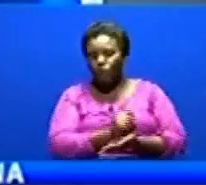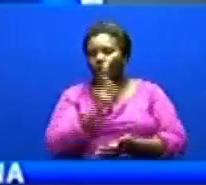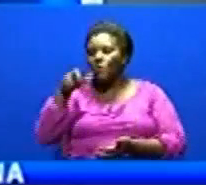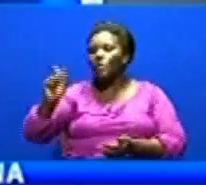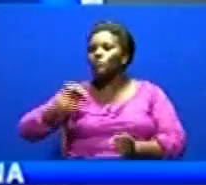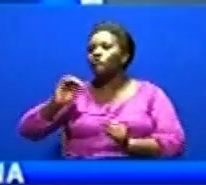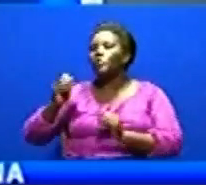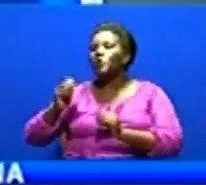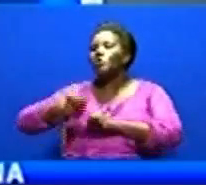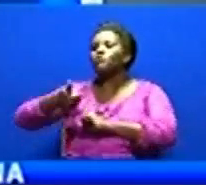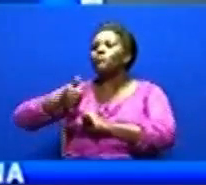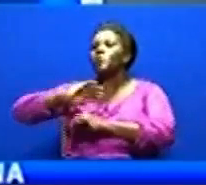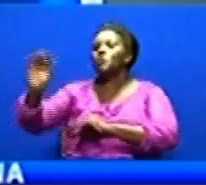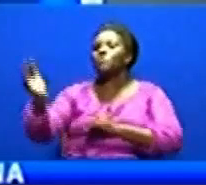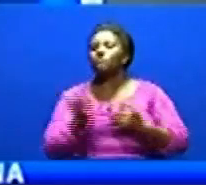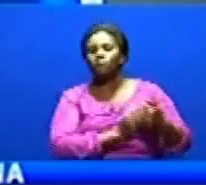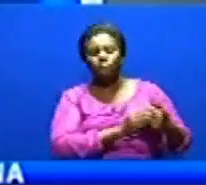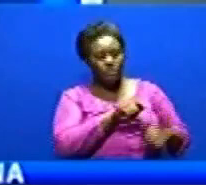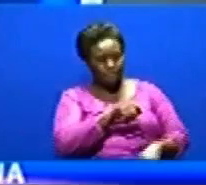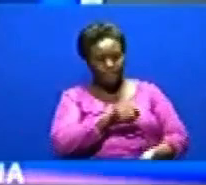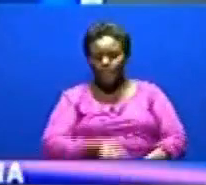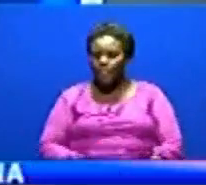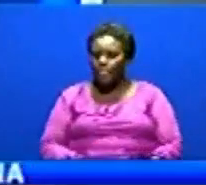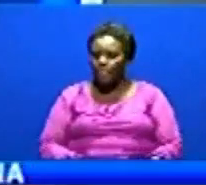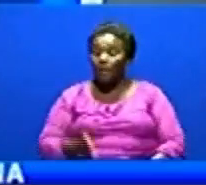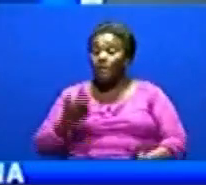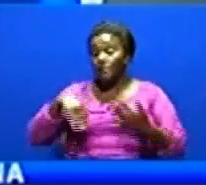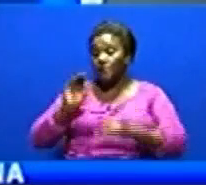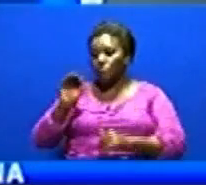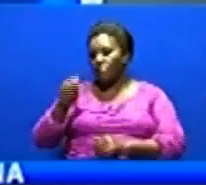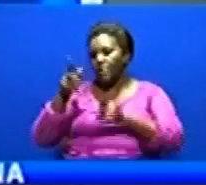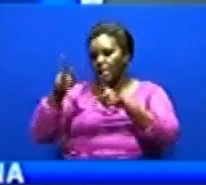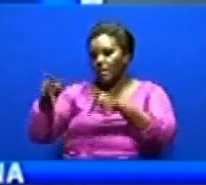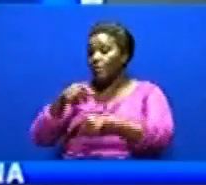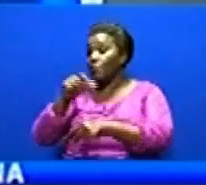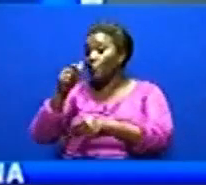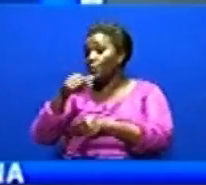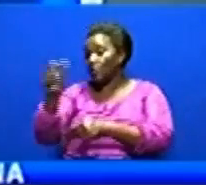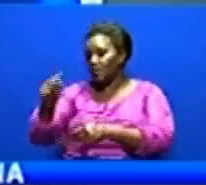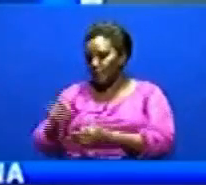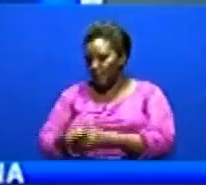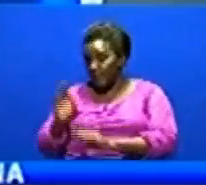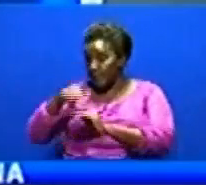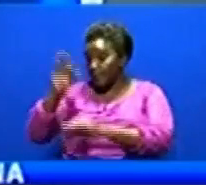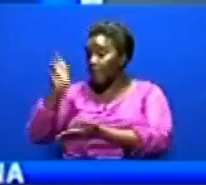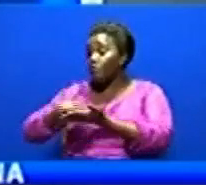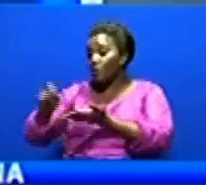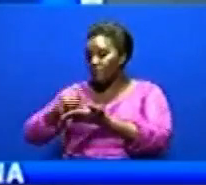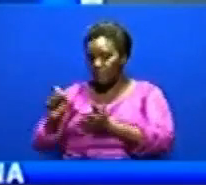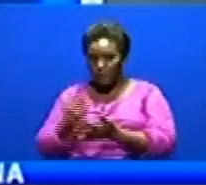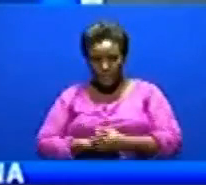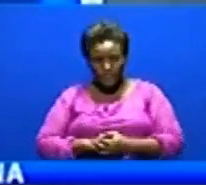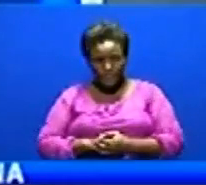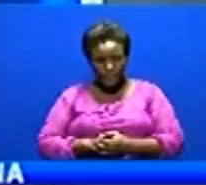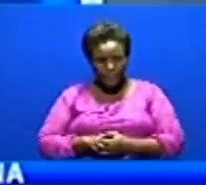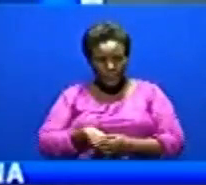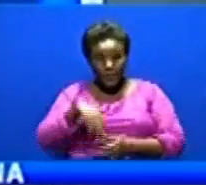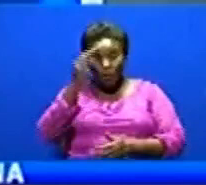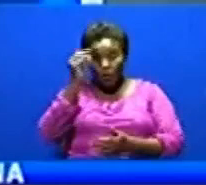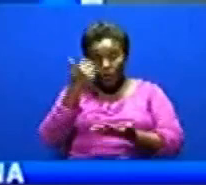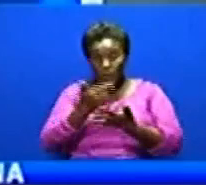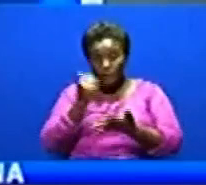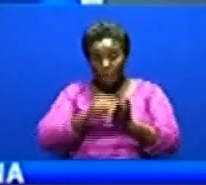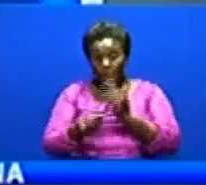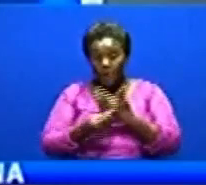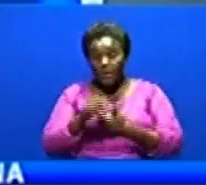tena. Sasa nitoe rai kwa Watanzania wenzangu, hususan wanafunzi. Maana wanafunzi wengi wana hati za